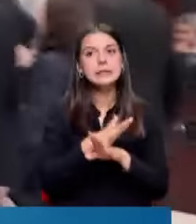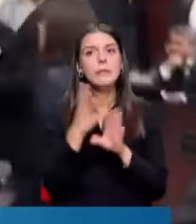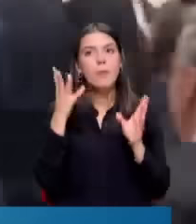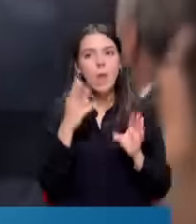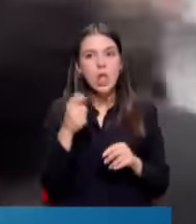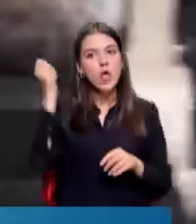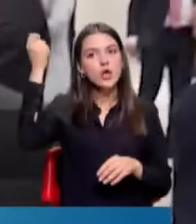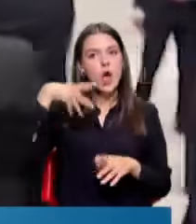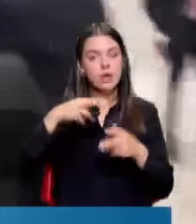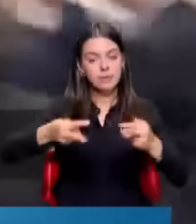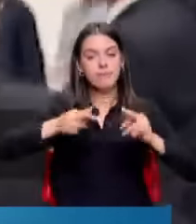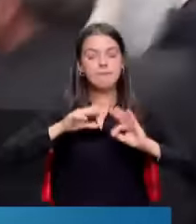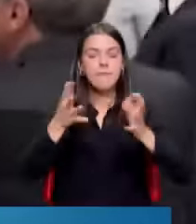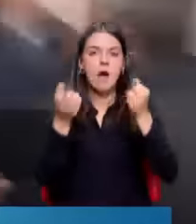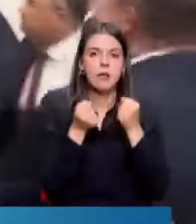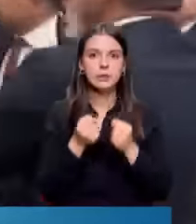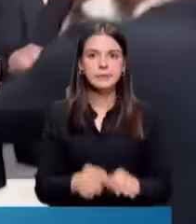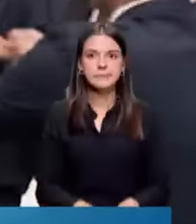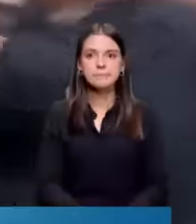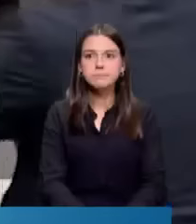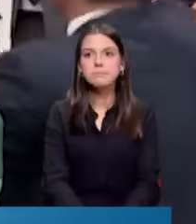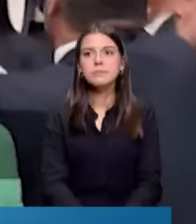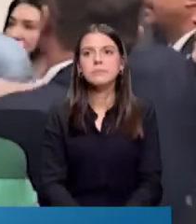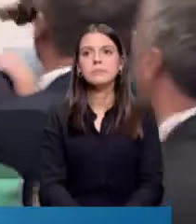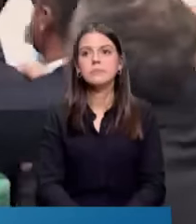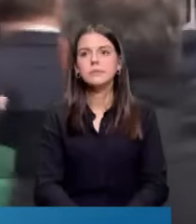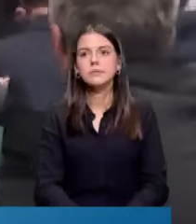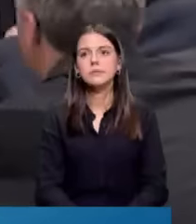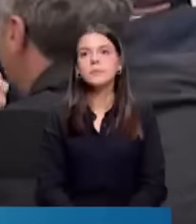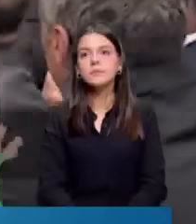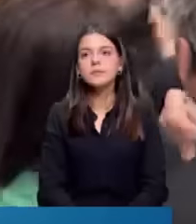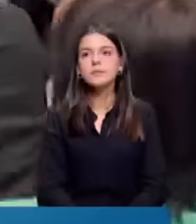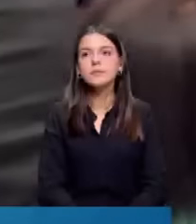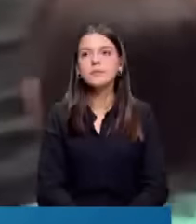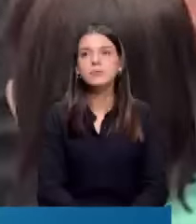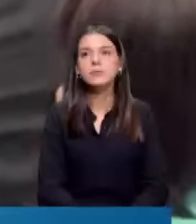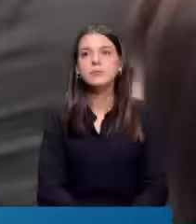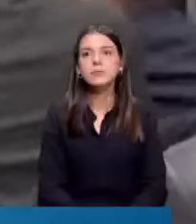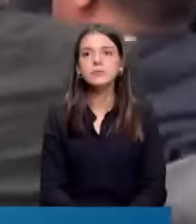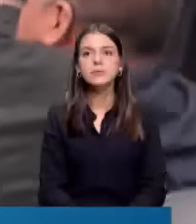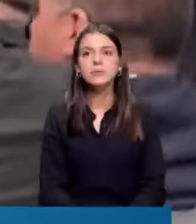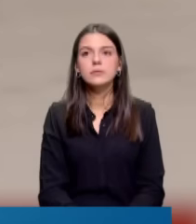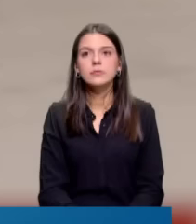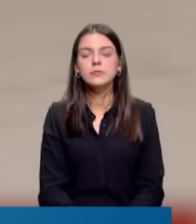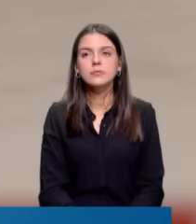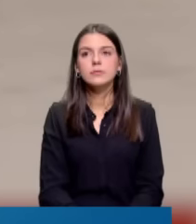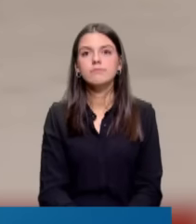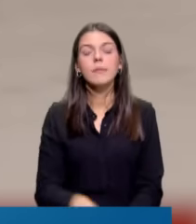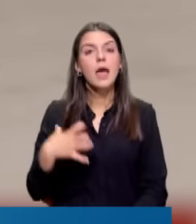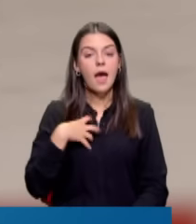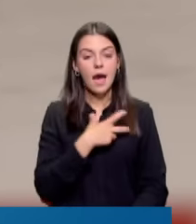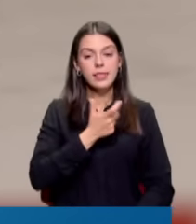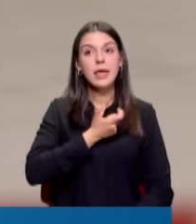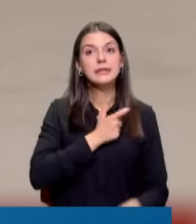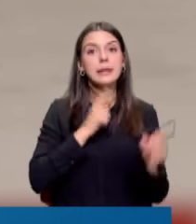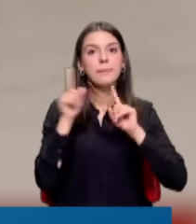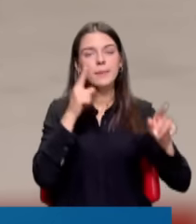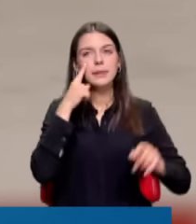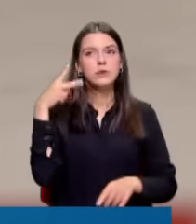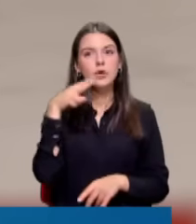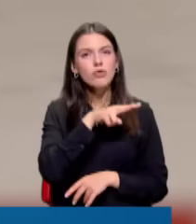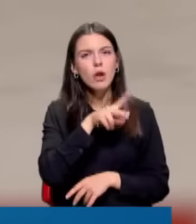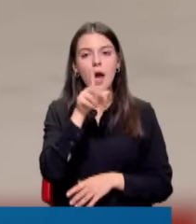devraldı. Alçak herif! Alçak herif! Alçak! Alçak herif! Anayasa Mahkemesi'ne göre